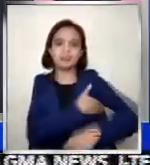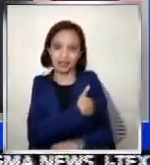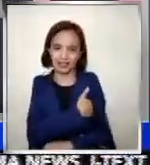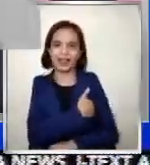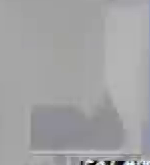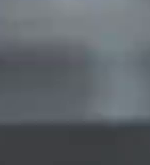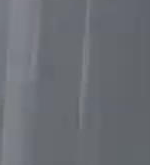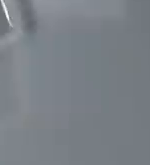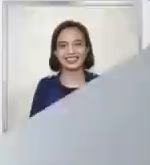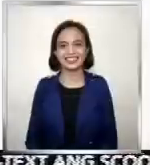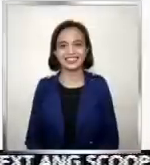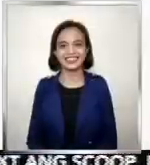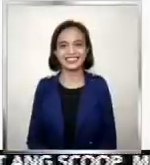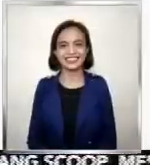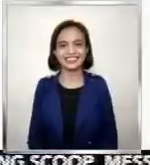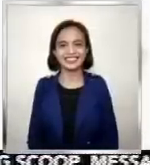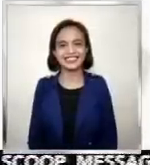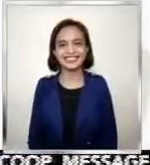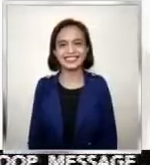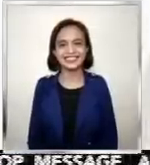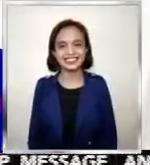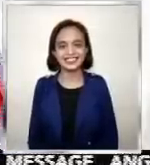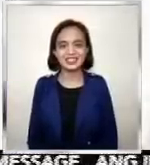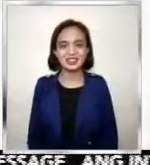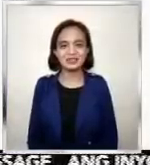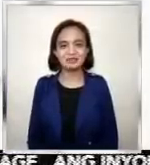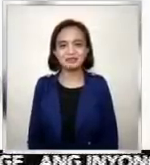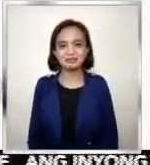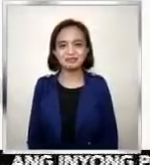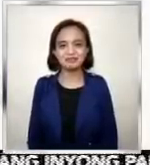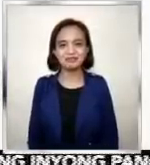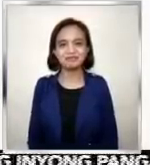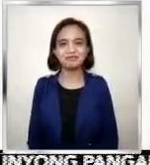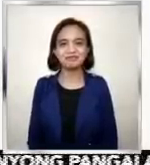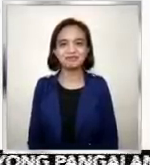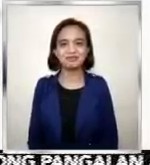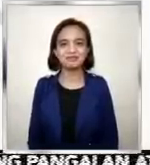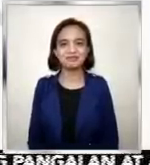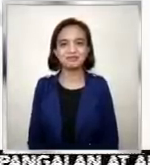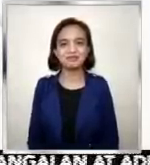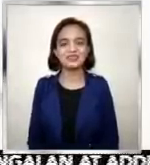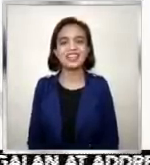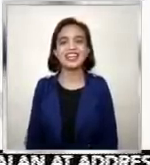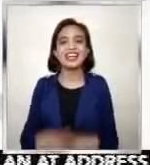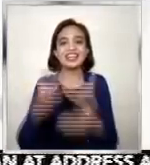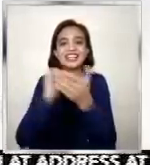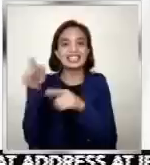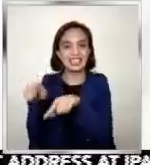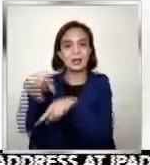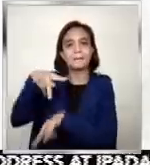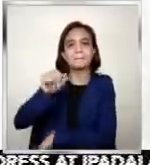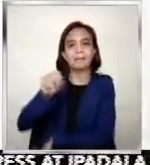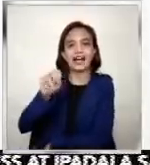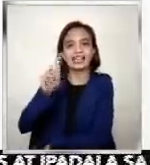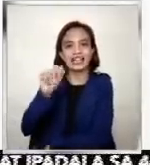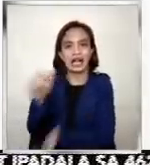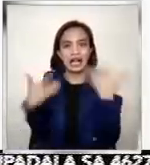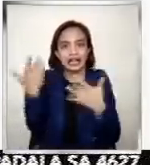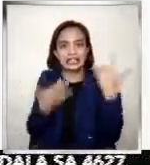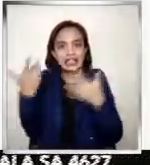Gonzales. O tara, bilhin na tayo pandesal nari! Yan si Panda, ang asong excited sa pandesal at